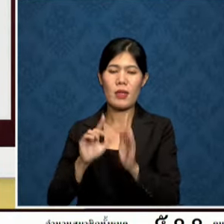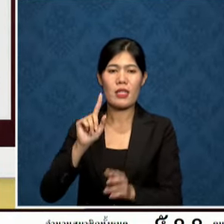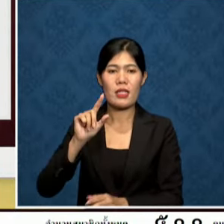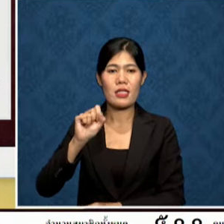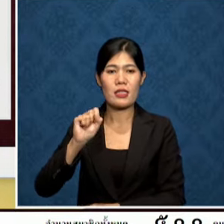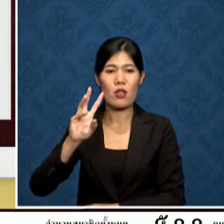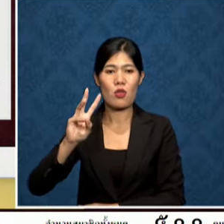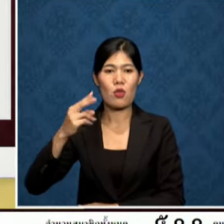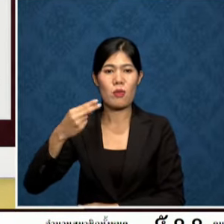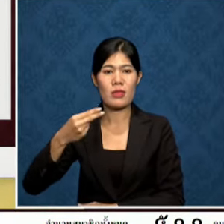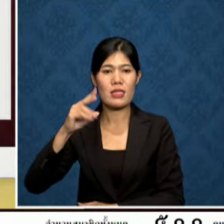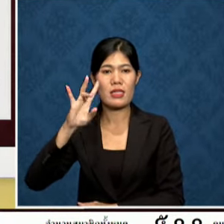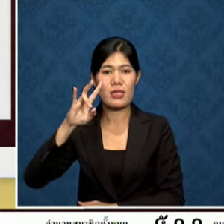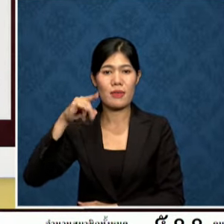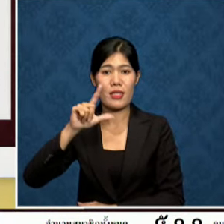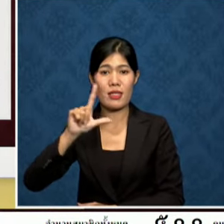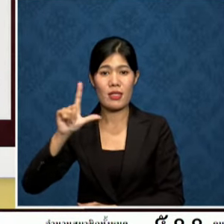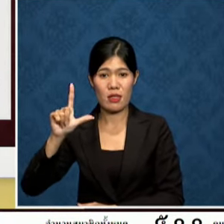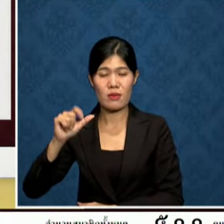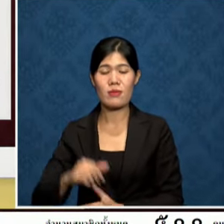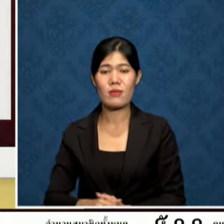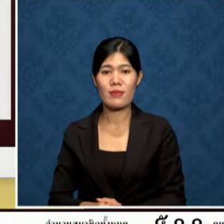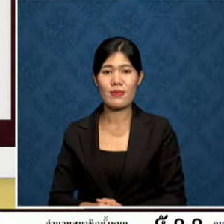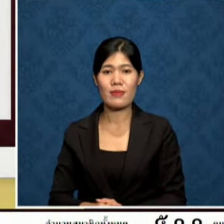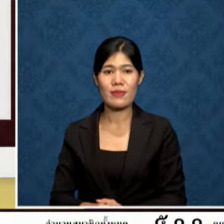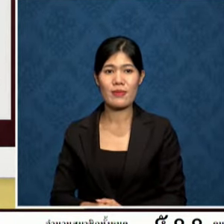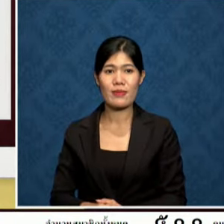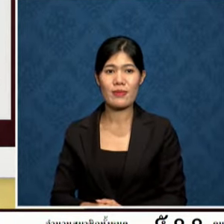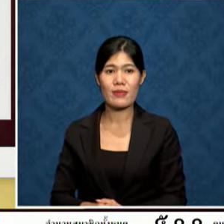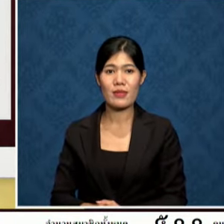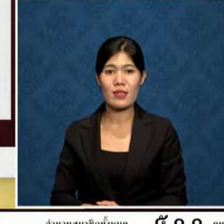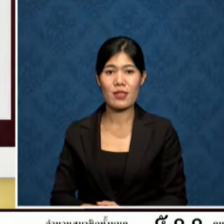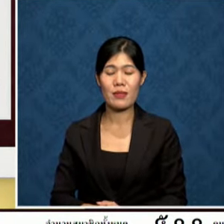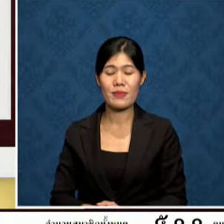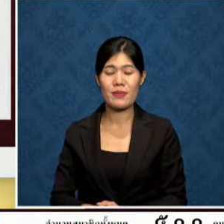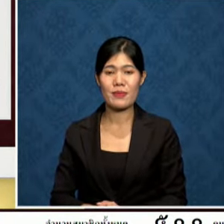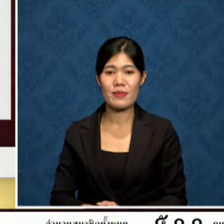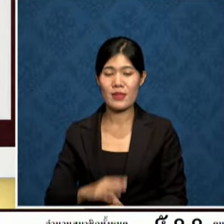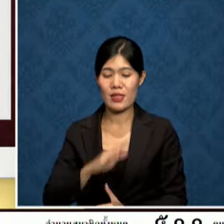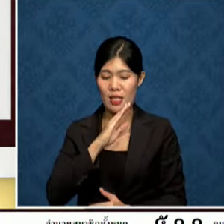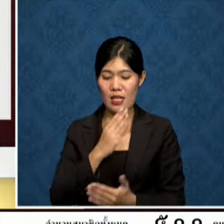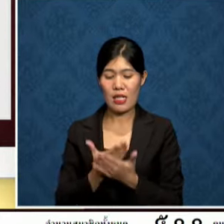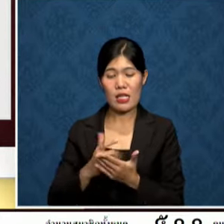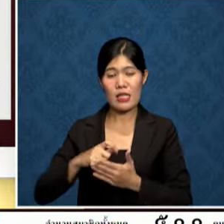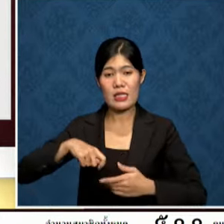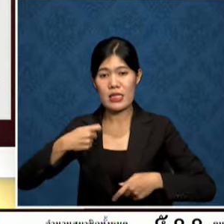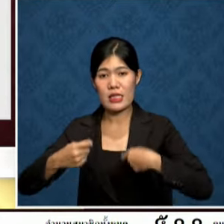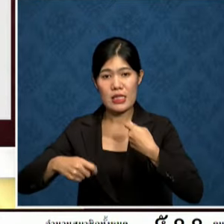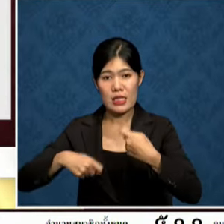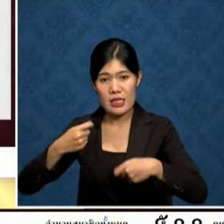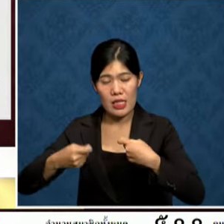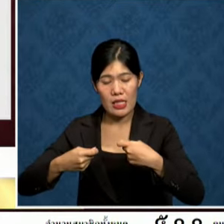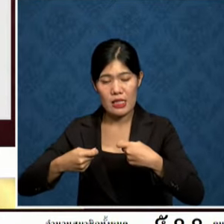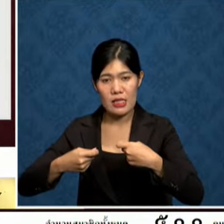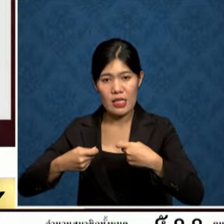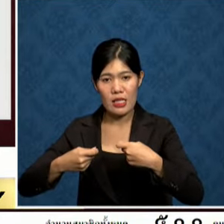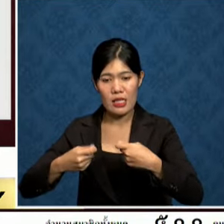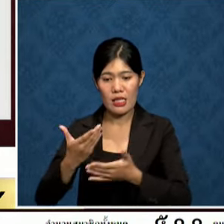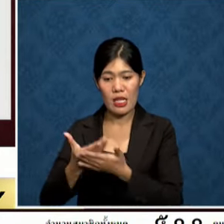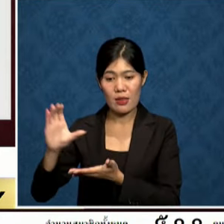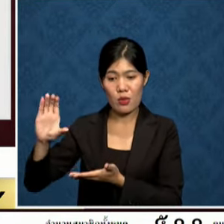17,000ล้านบาทค่ะซึ่งถ้าเราสมมุติว่ารายจ่ายประจำเหล่านี้จริงๆเอ่อรายจ่ายประจำเหล่านี้ได้งบ